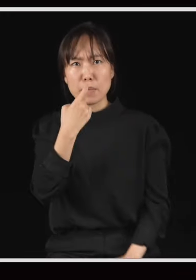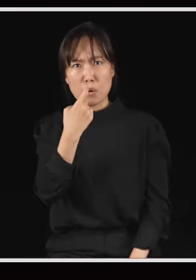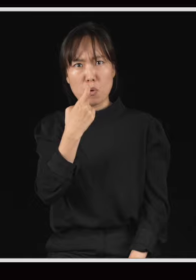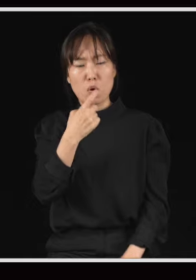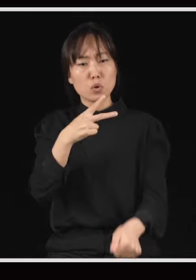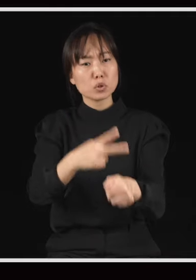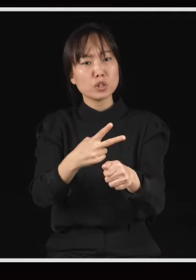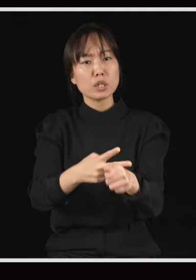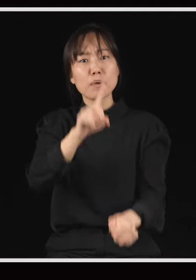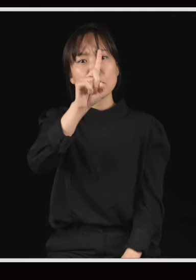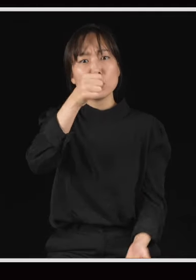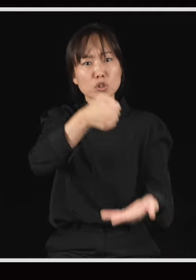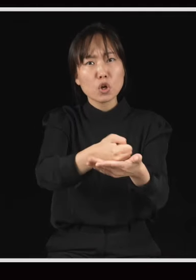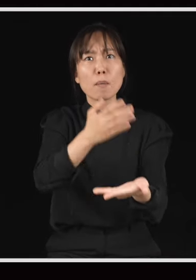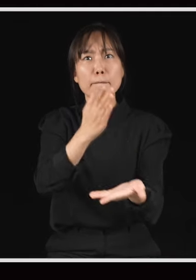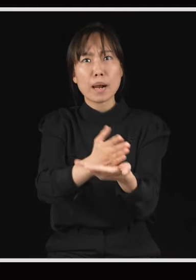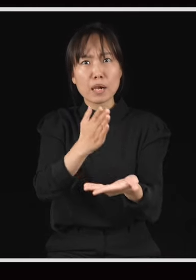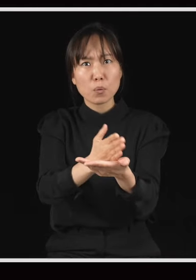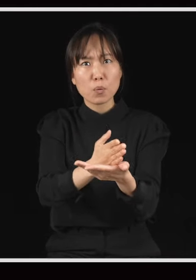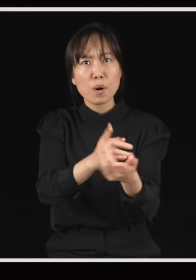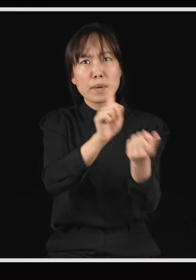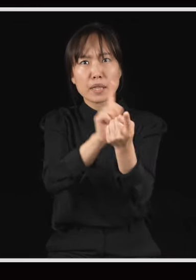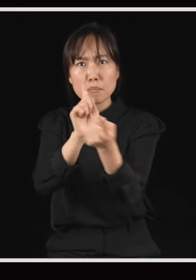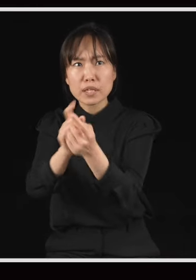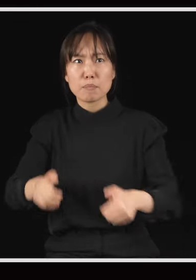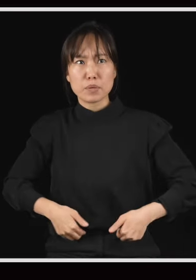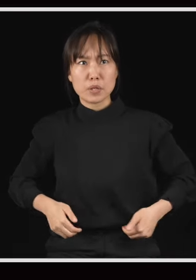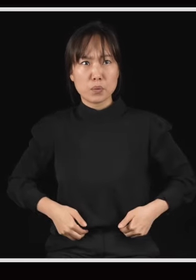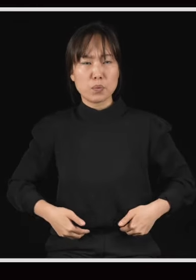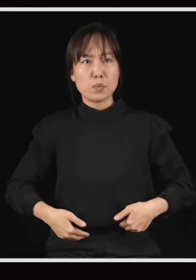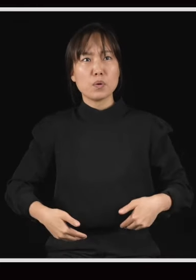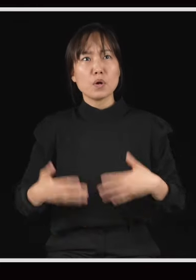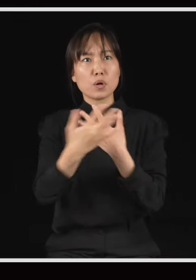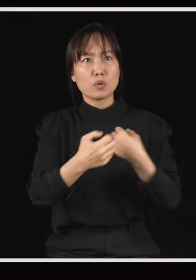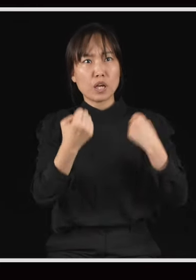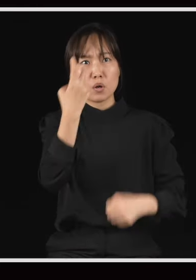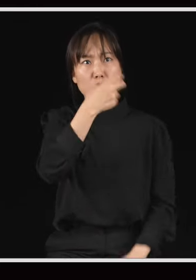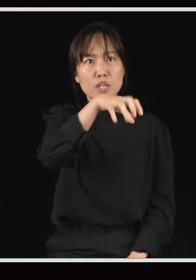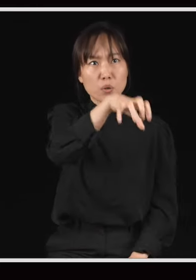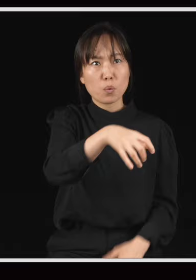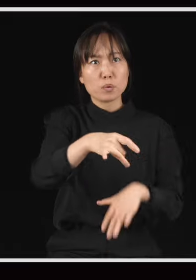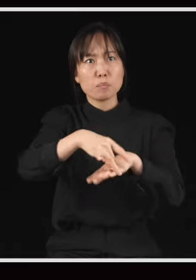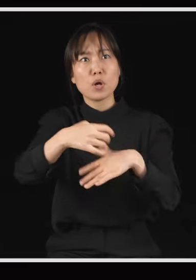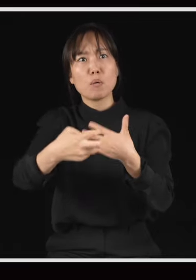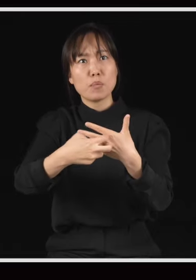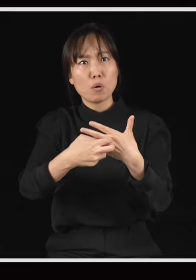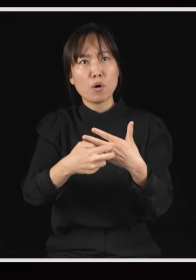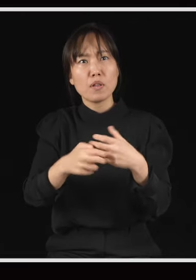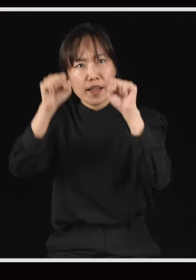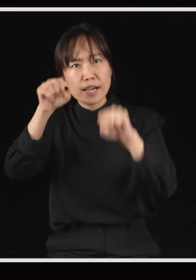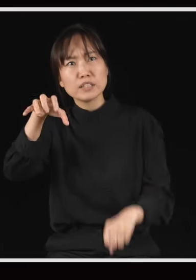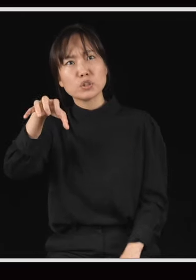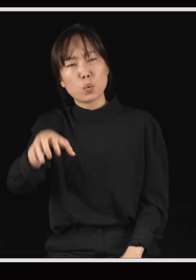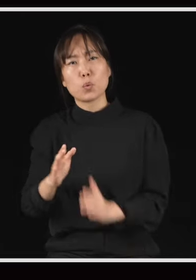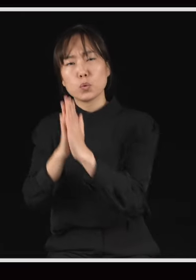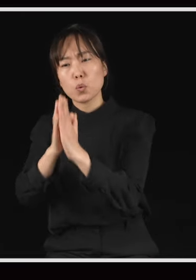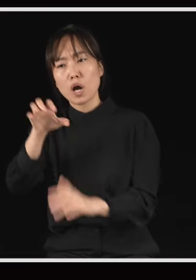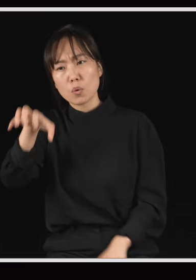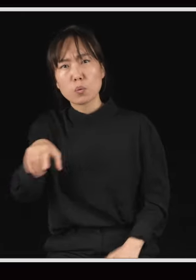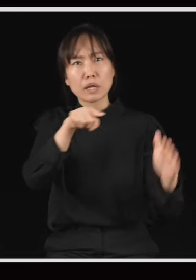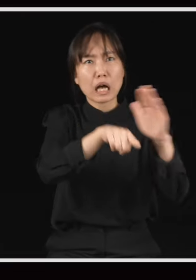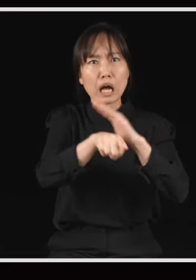얘기를 많이 합니다. 건강운동관리사한테도 가시고, 물리치료사도 만나보시고, 헬스 트레이너도 만나보시고, 또 요가 선생님도